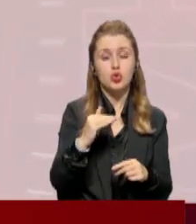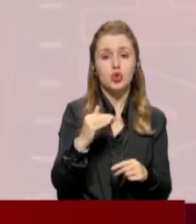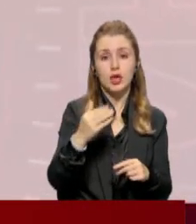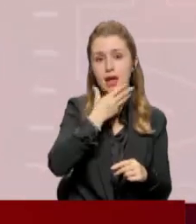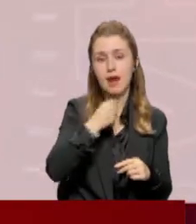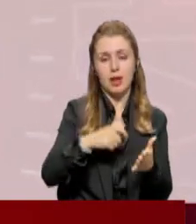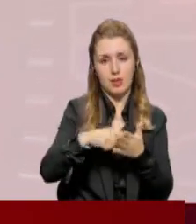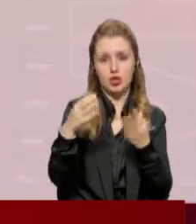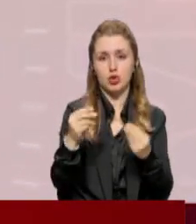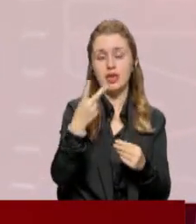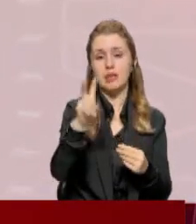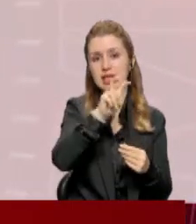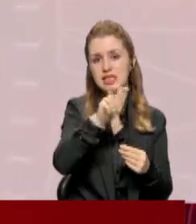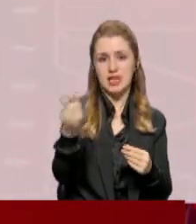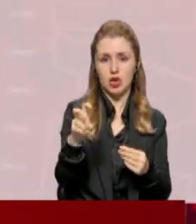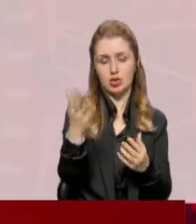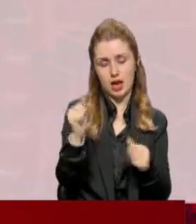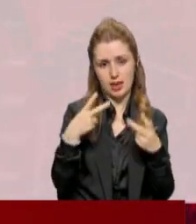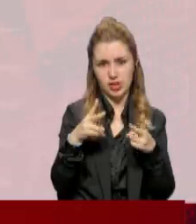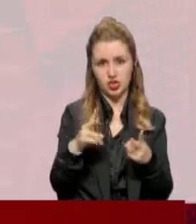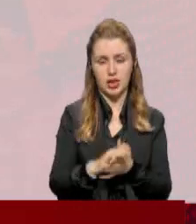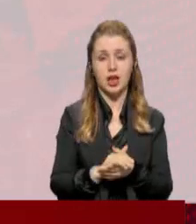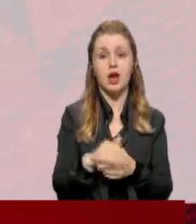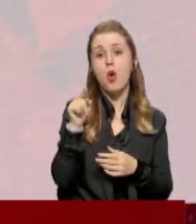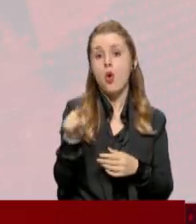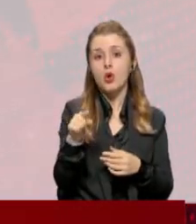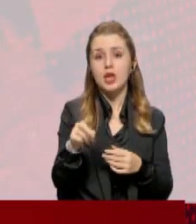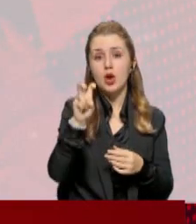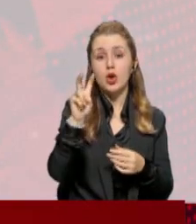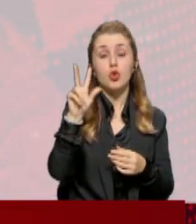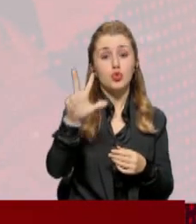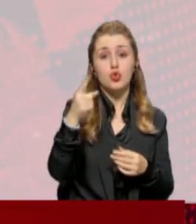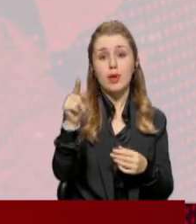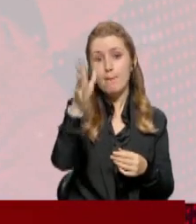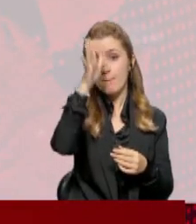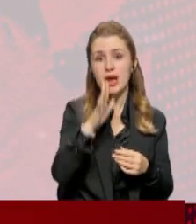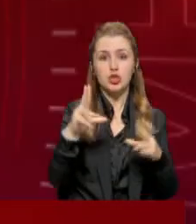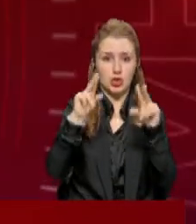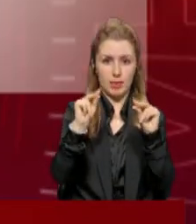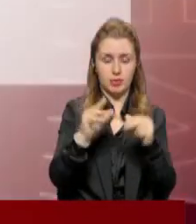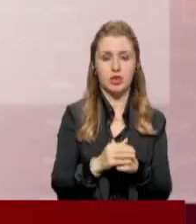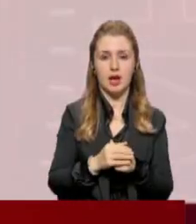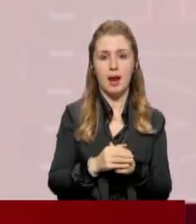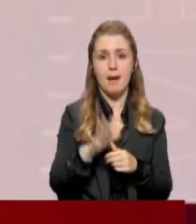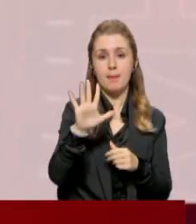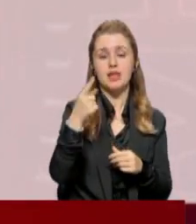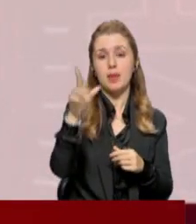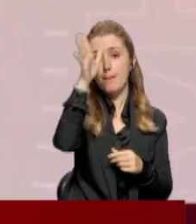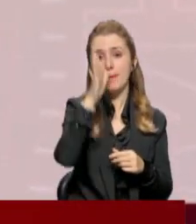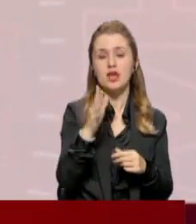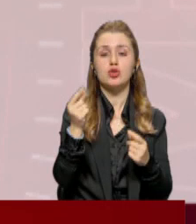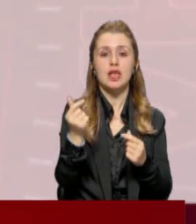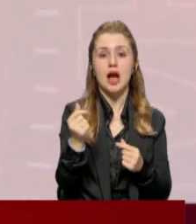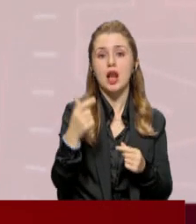maaşı olan 2800 lirayı alabilecekler. O da 3500 liraya tamamlanacak. 5500